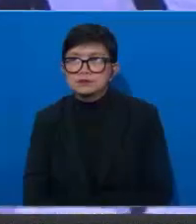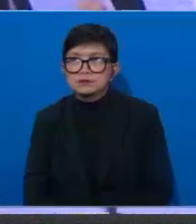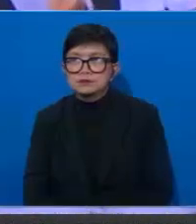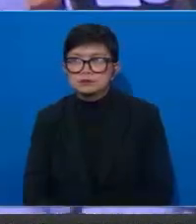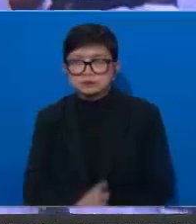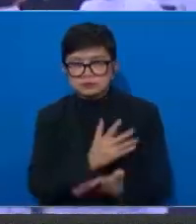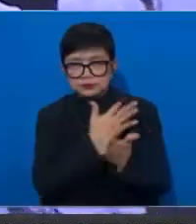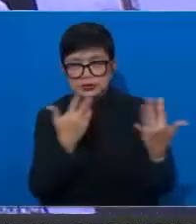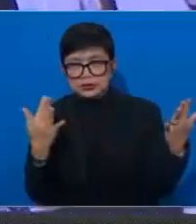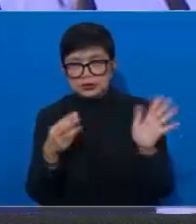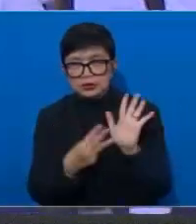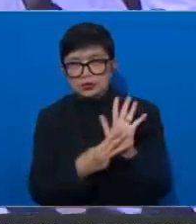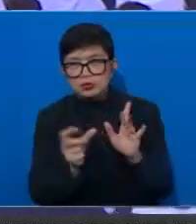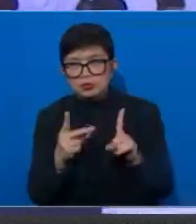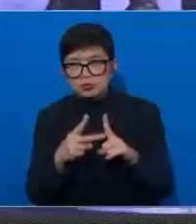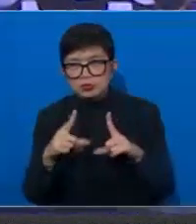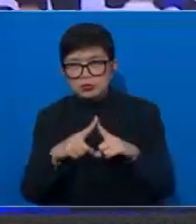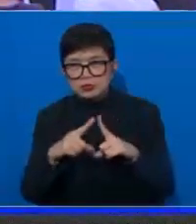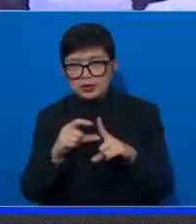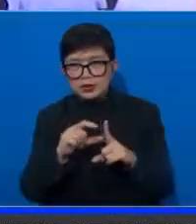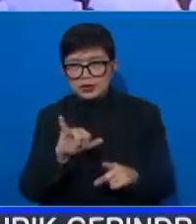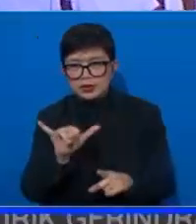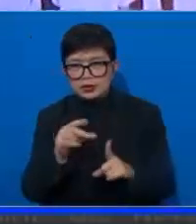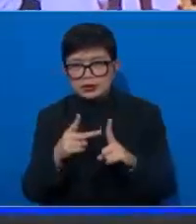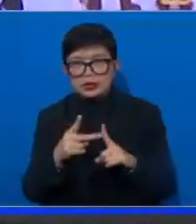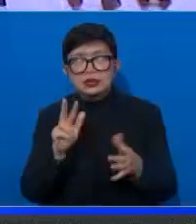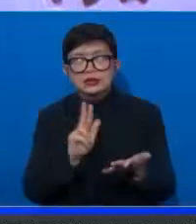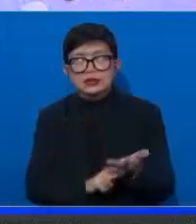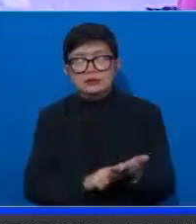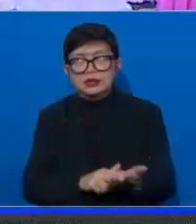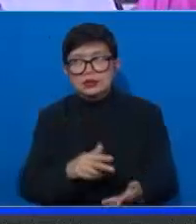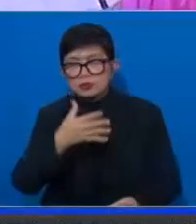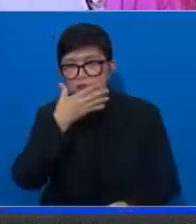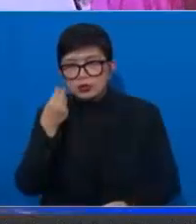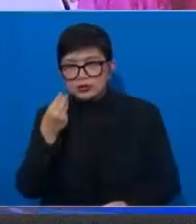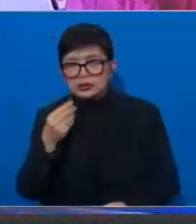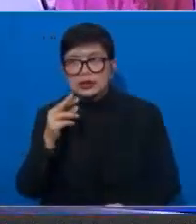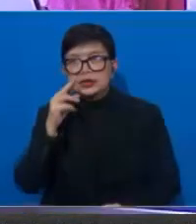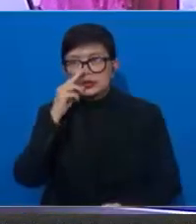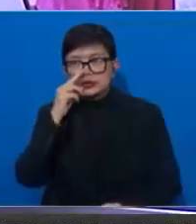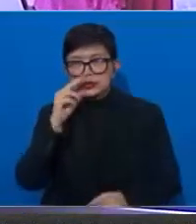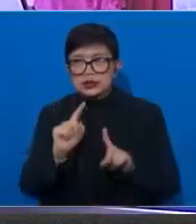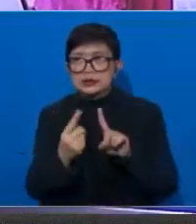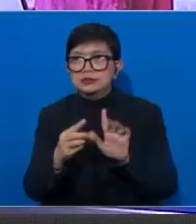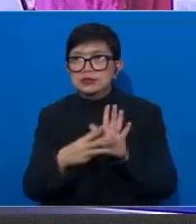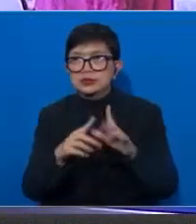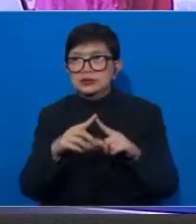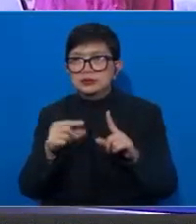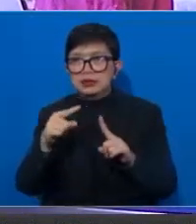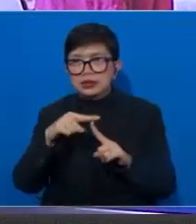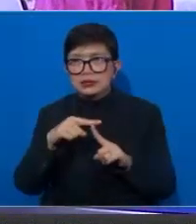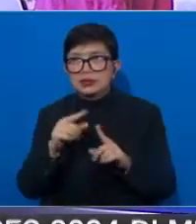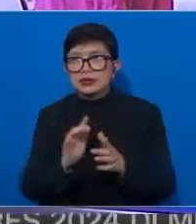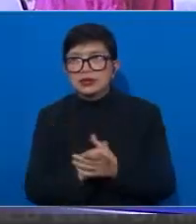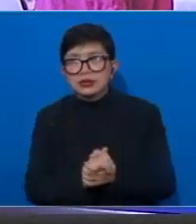Jemaah Muhammadiyah telah menetapkan awal puasa Ramadan pada hari Senin 11 Maret. Dan pada minggu malam, Jemaah Muhammadiyah telah menunaikan